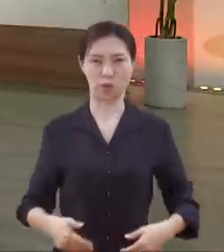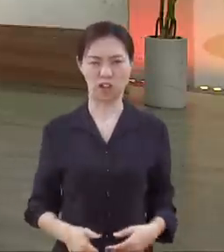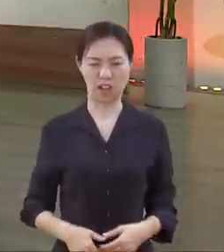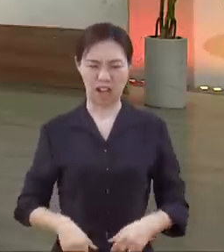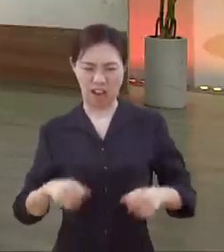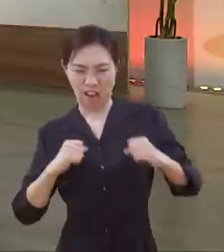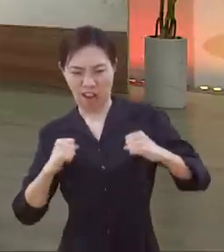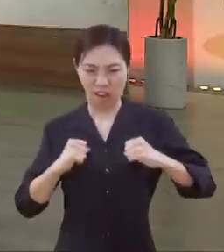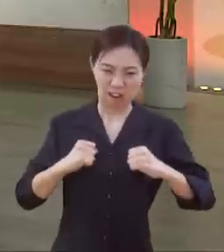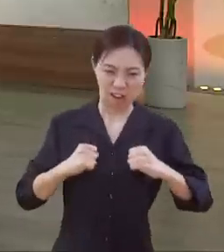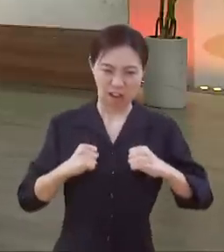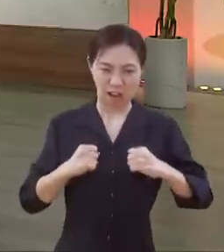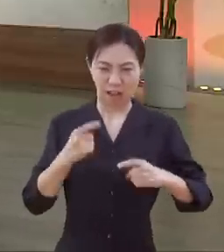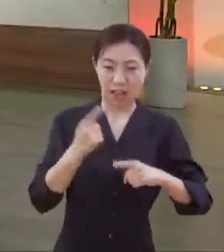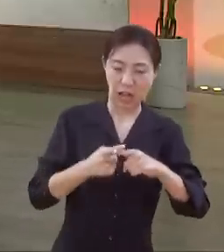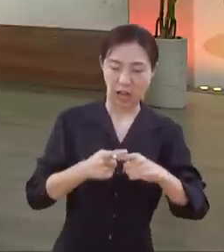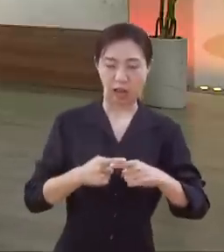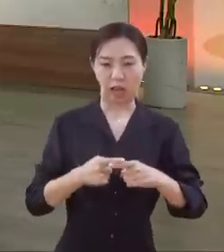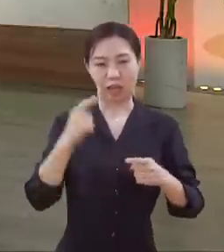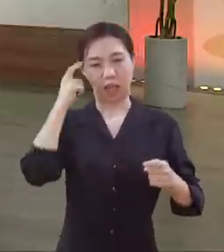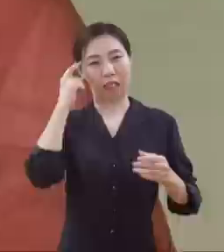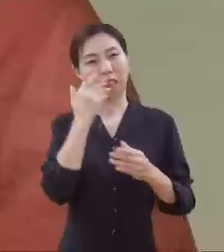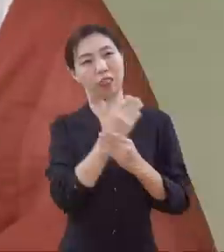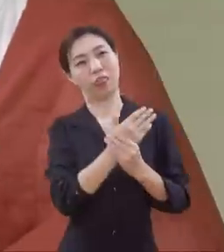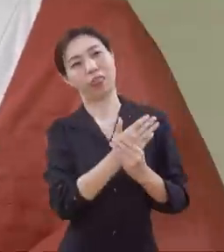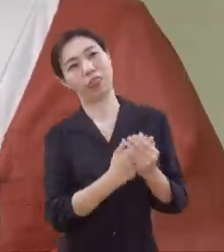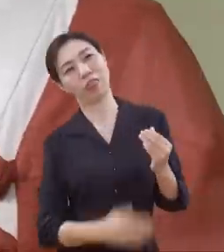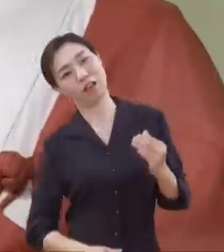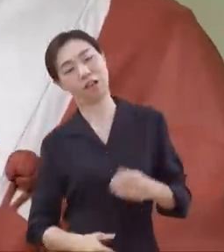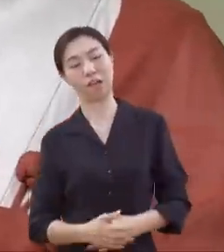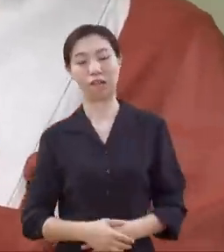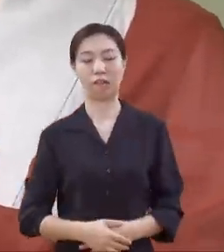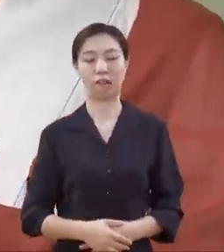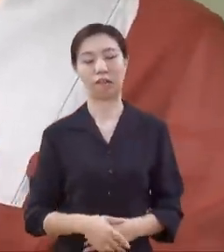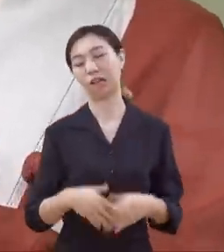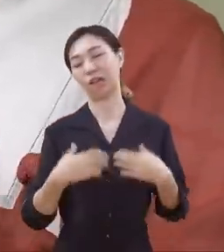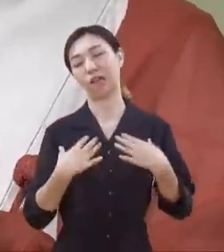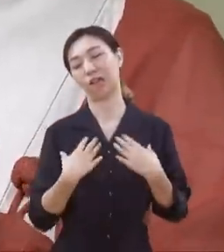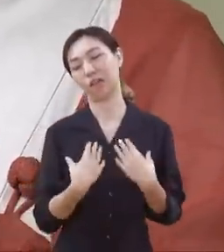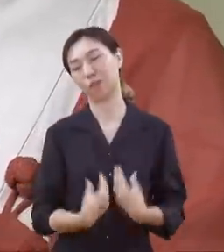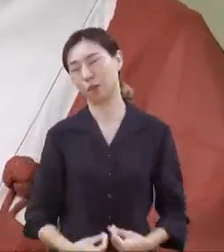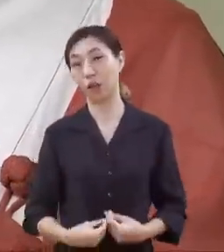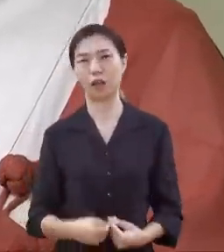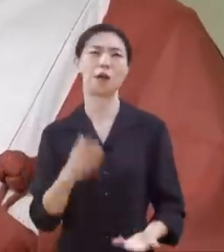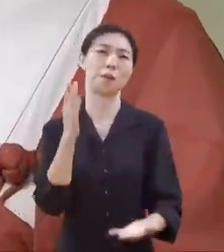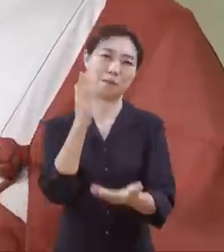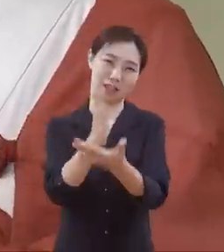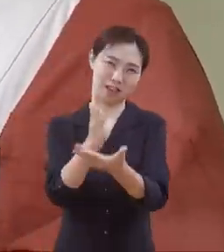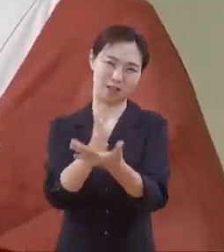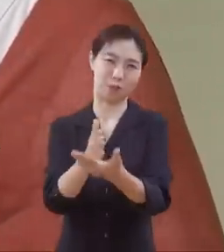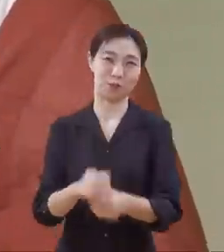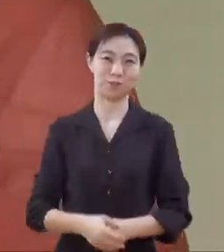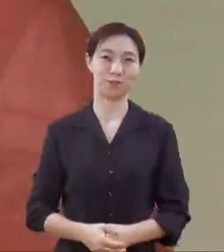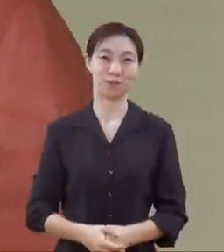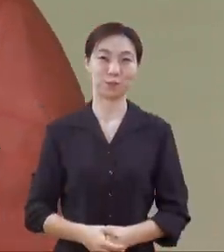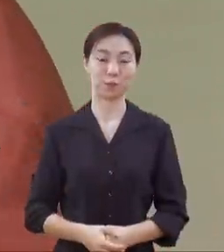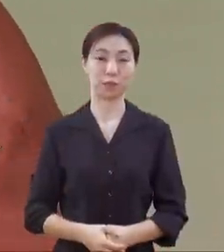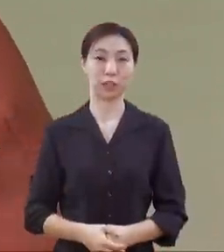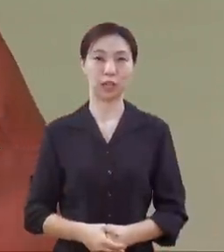싫다 이렇게 지쳐서 쓰러지지 말고 그냥 조금씩 조금씩 가더라도 그냥